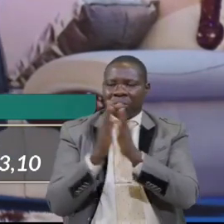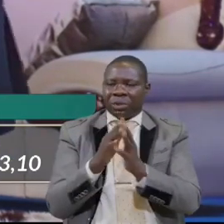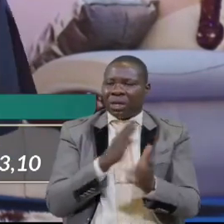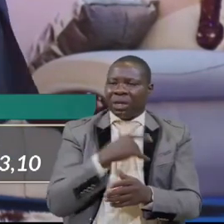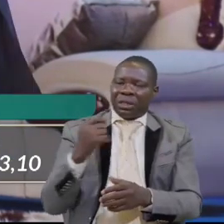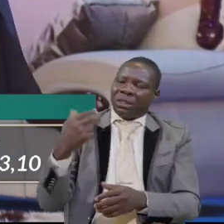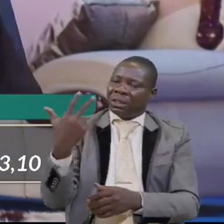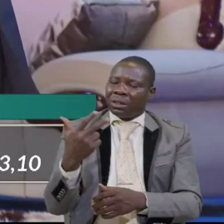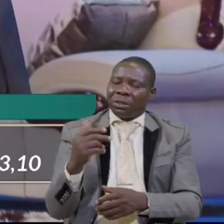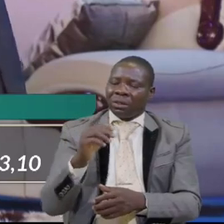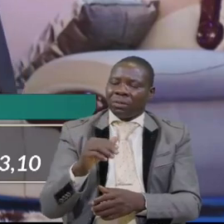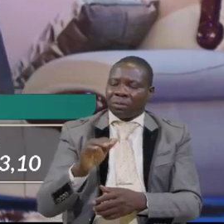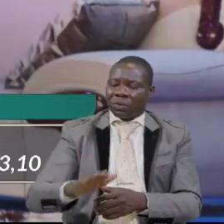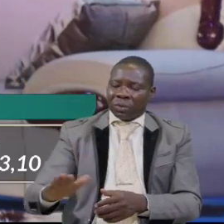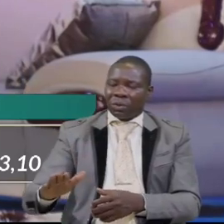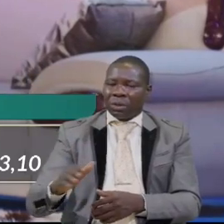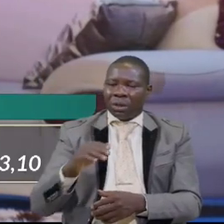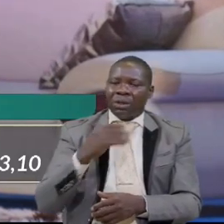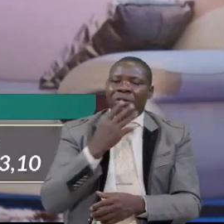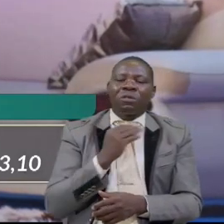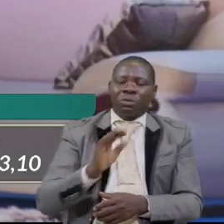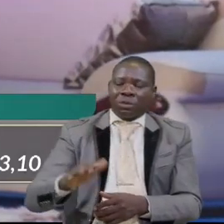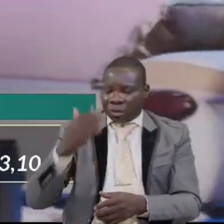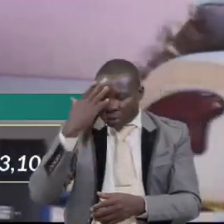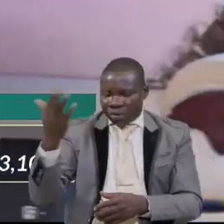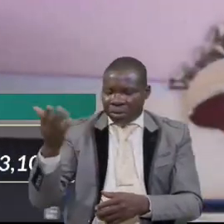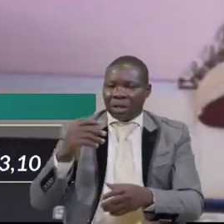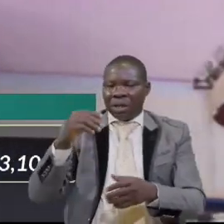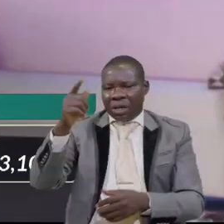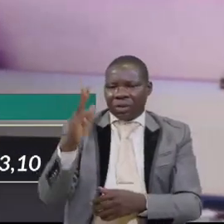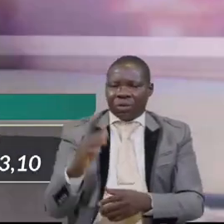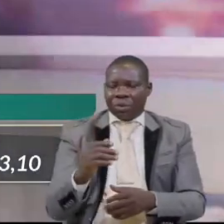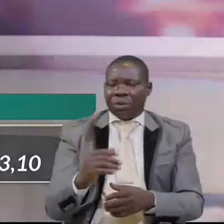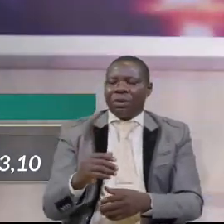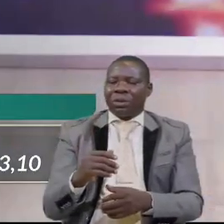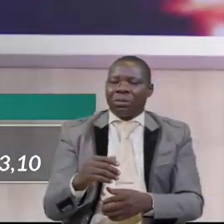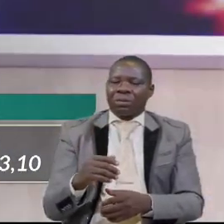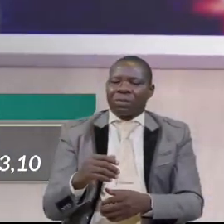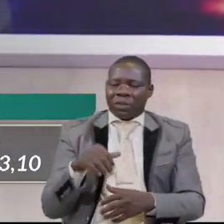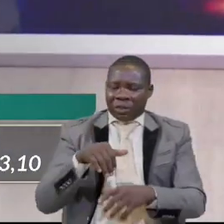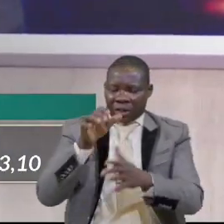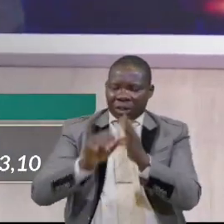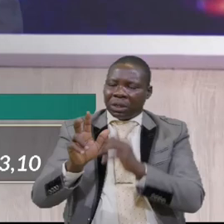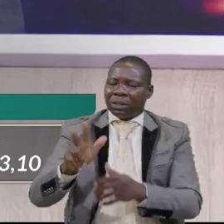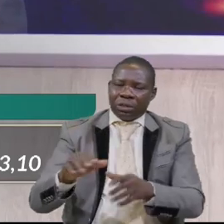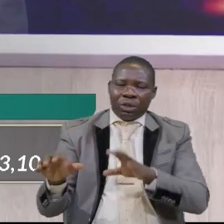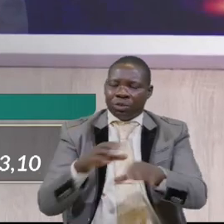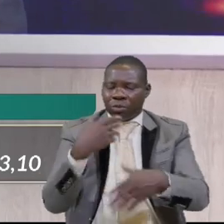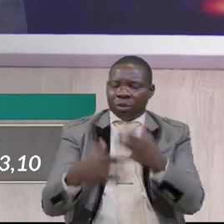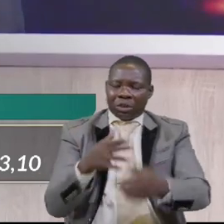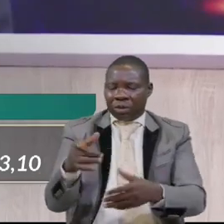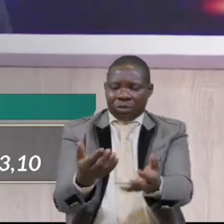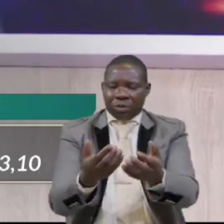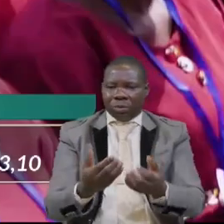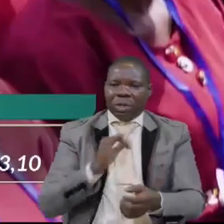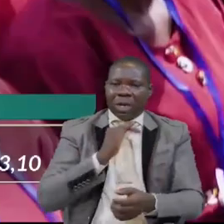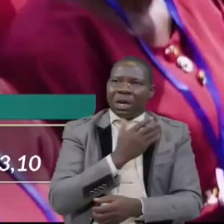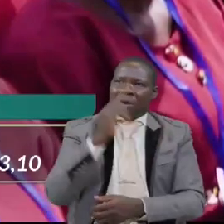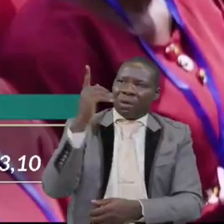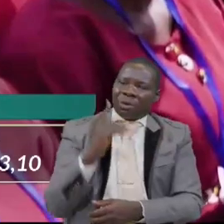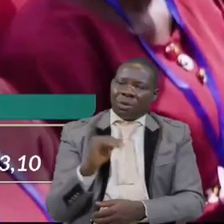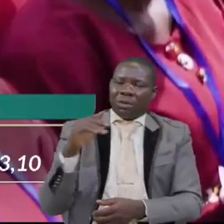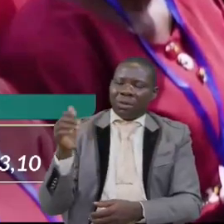leur Dieu dans le chapitre 3 chauffez votre fournaisre cette fois faites ce que vous voulez notre Dieu il connaissait leur